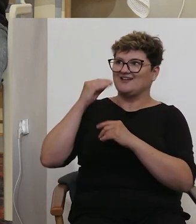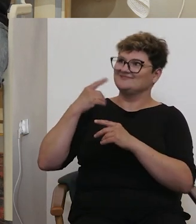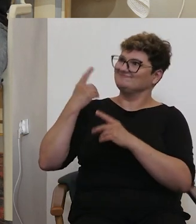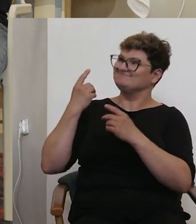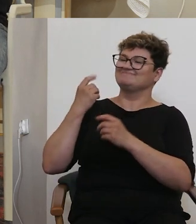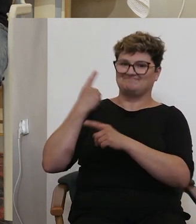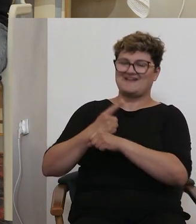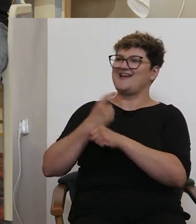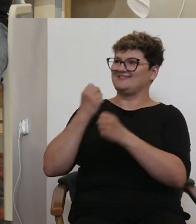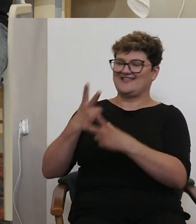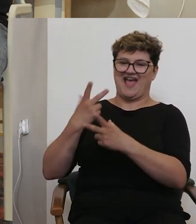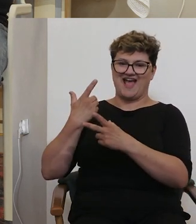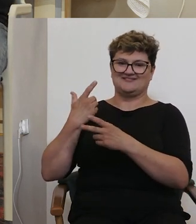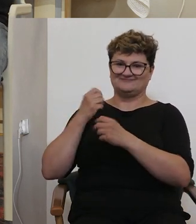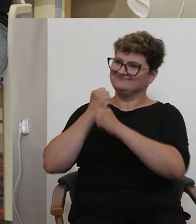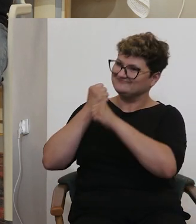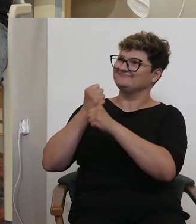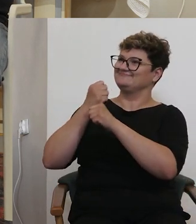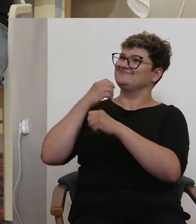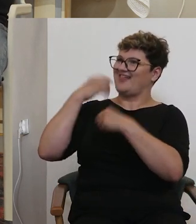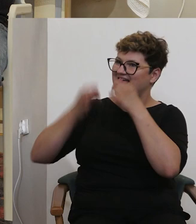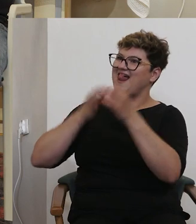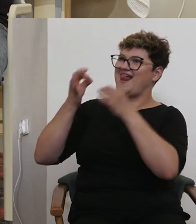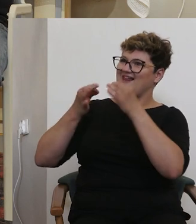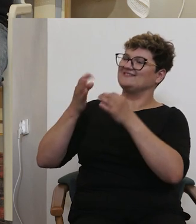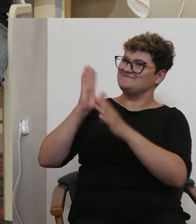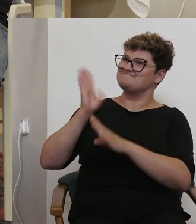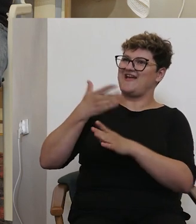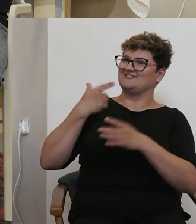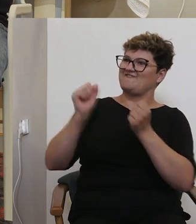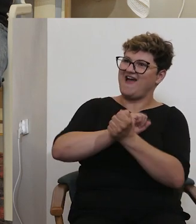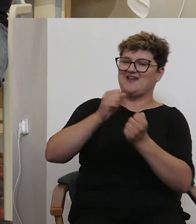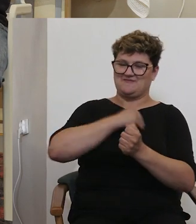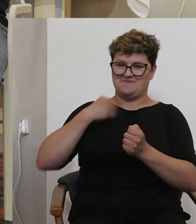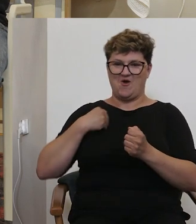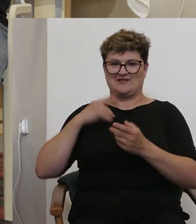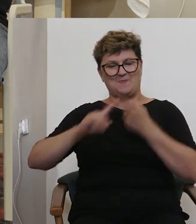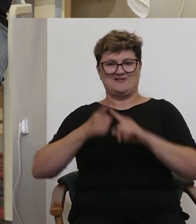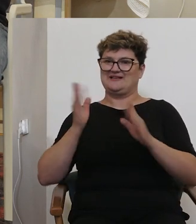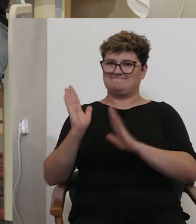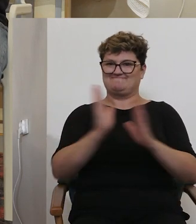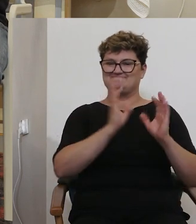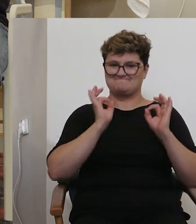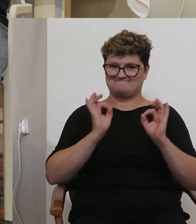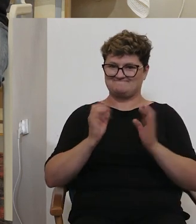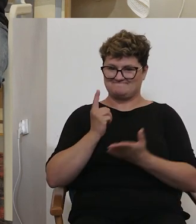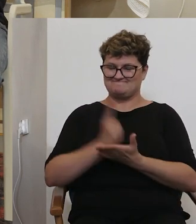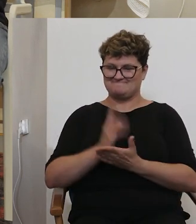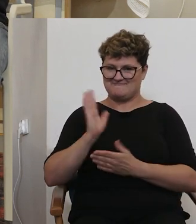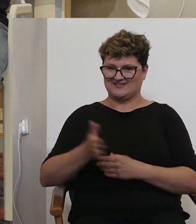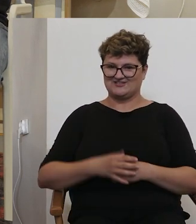słowa, że pójdą walczyć o Polskę i wszystko się politycznie ułoży. Proszę